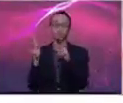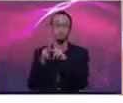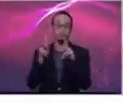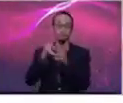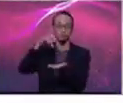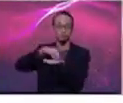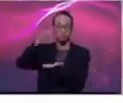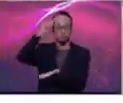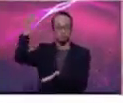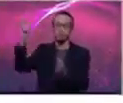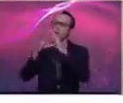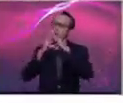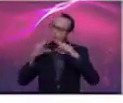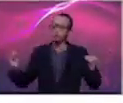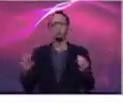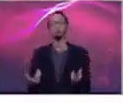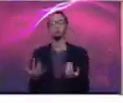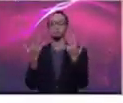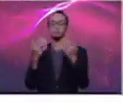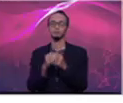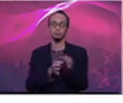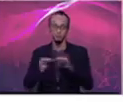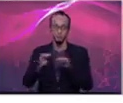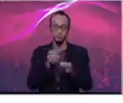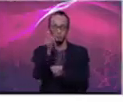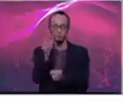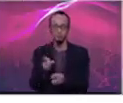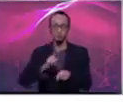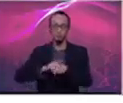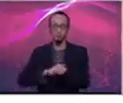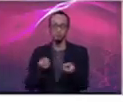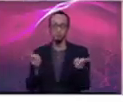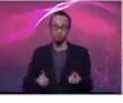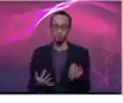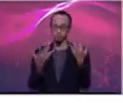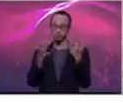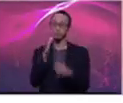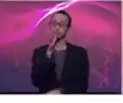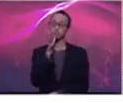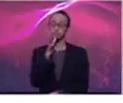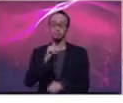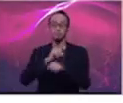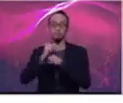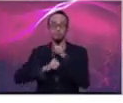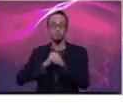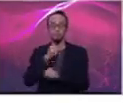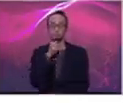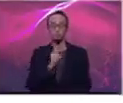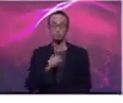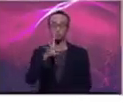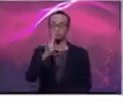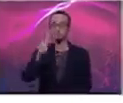Terengganu hangus dijilat api jelas Sakinah ketika kebakaran berlaku emaknya yang berusia 72